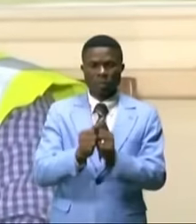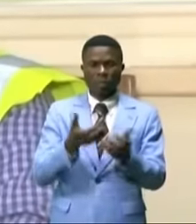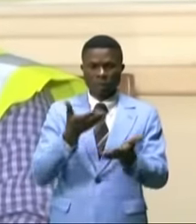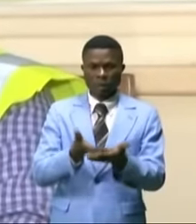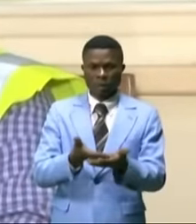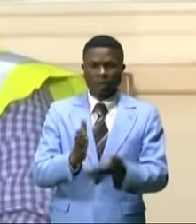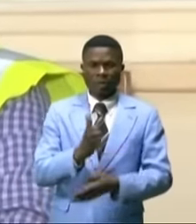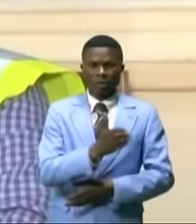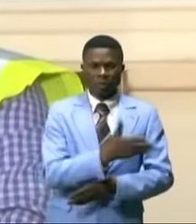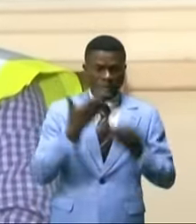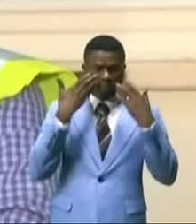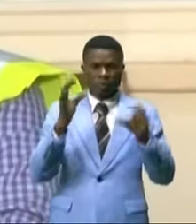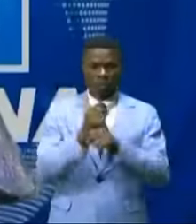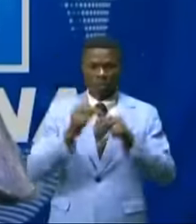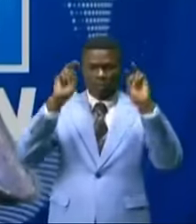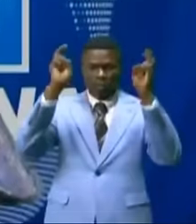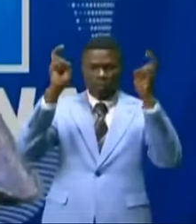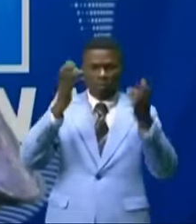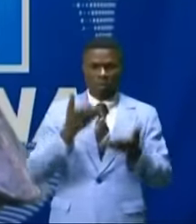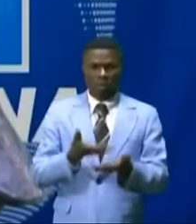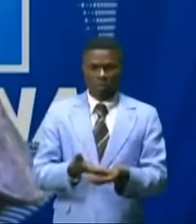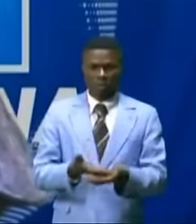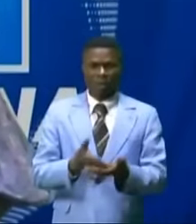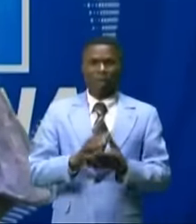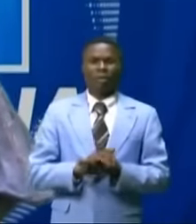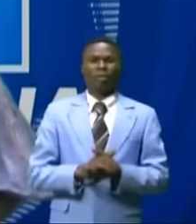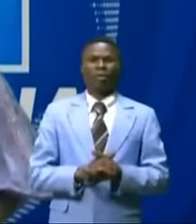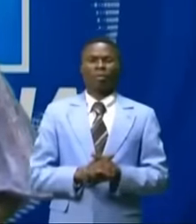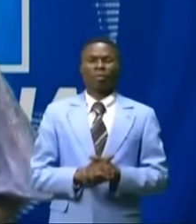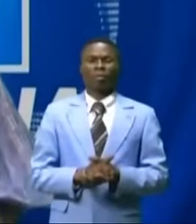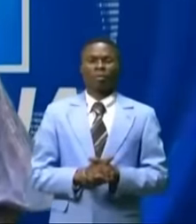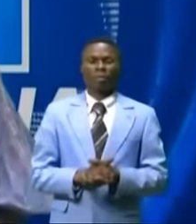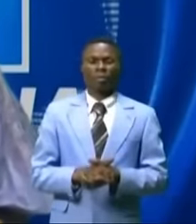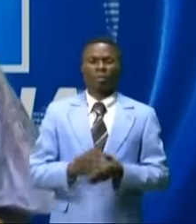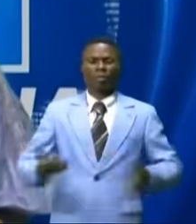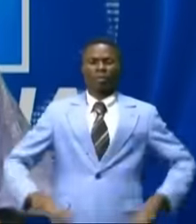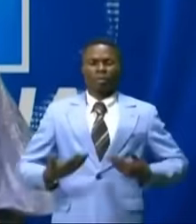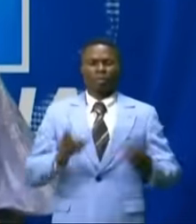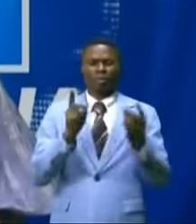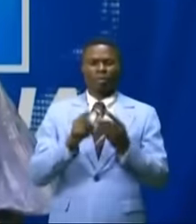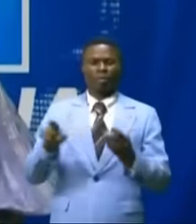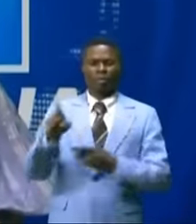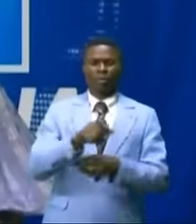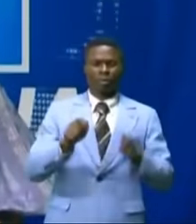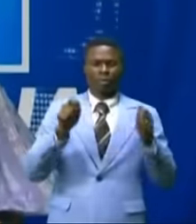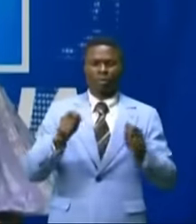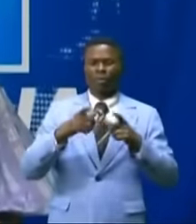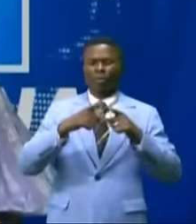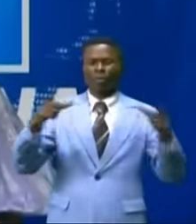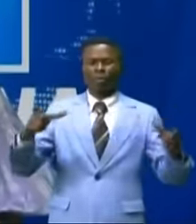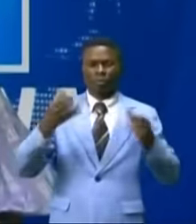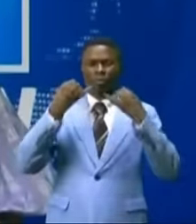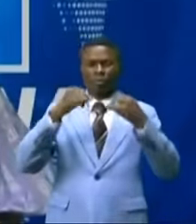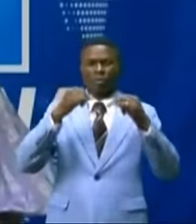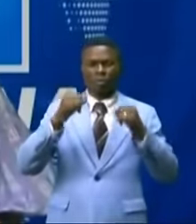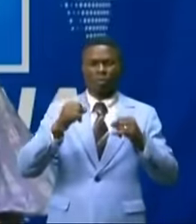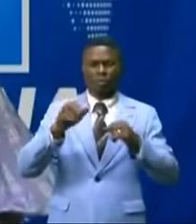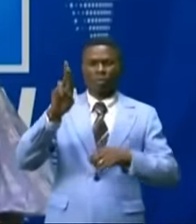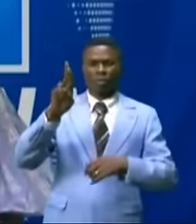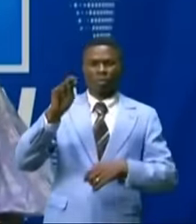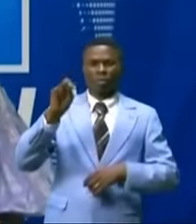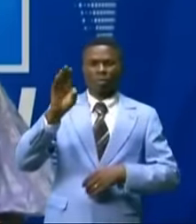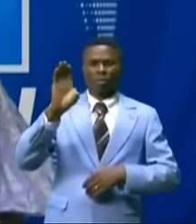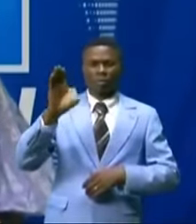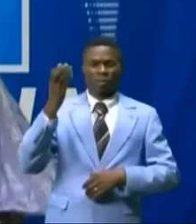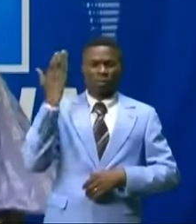ce journal. Voilà, c'est tout pour les titres. Très heureuse de vous retrouver à travers cette grande édition d'informations sur la chaîne